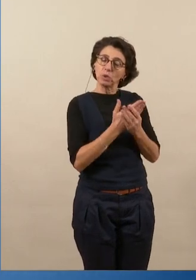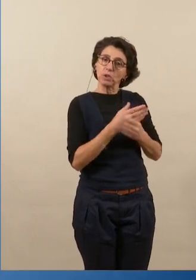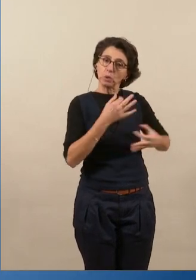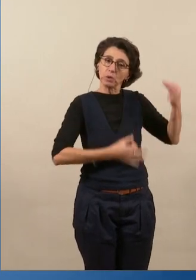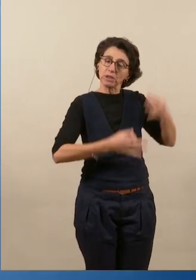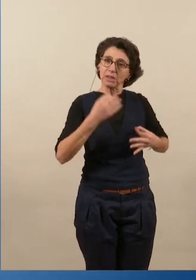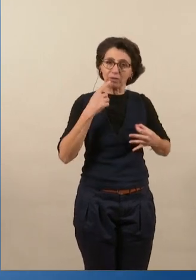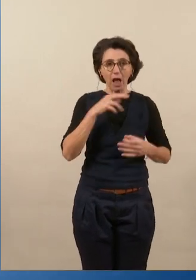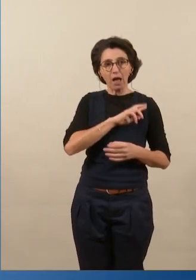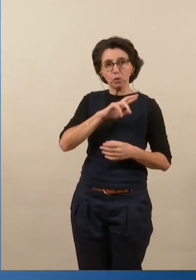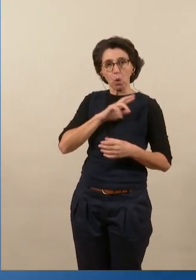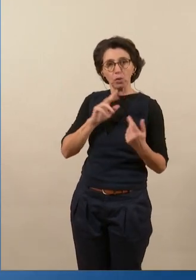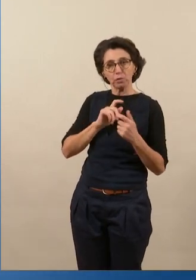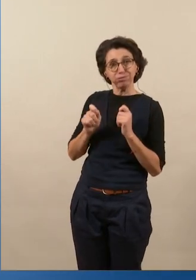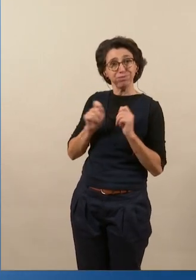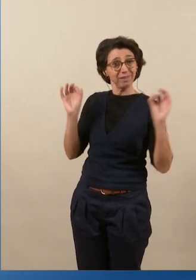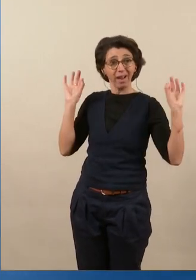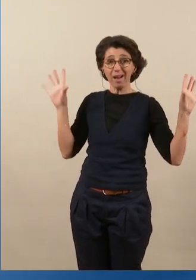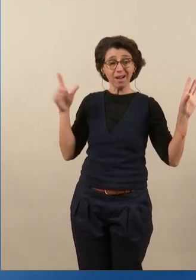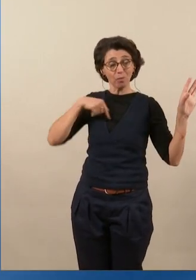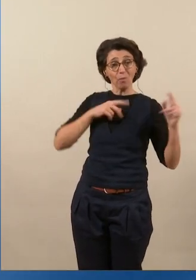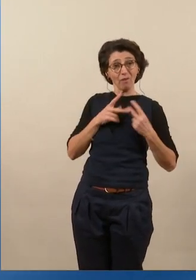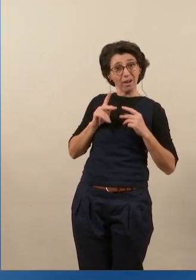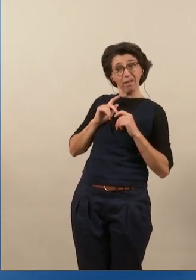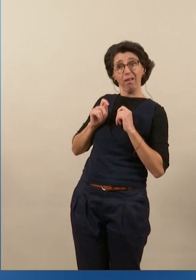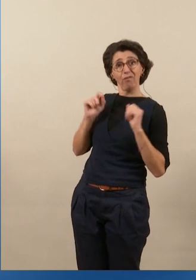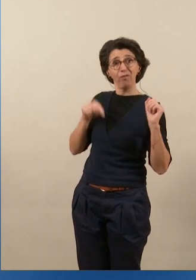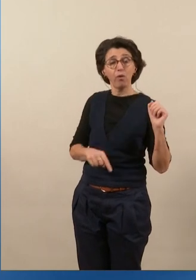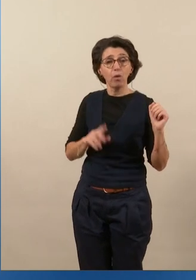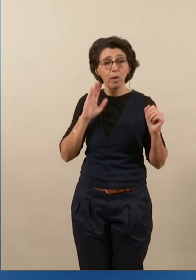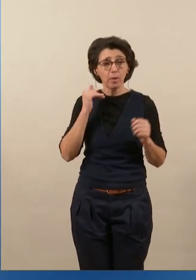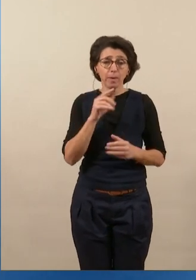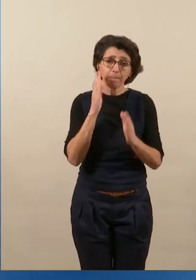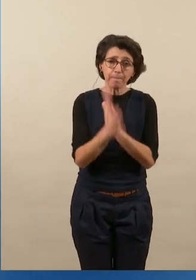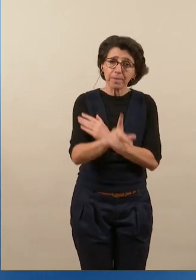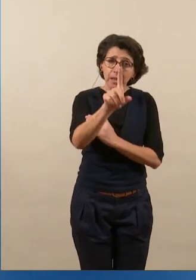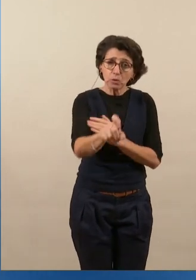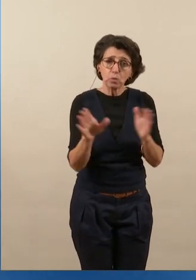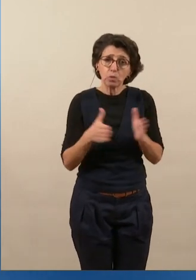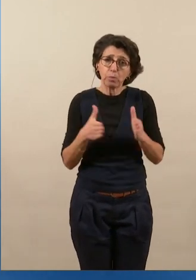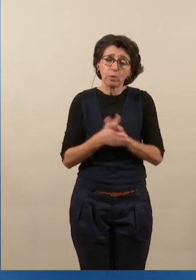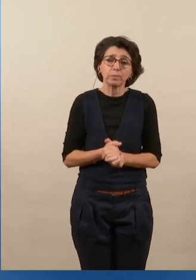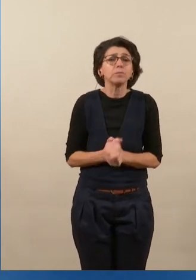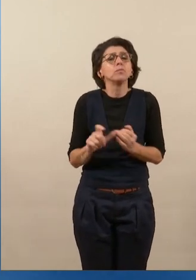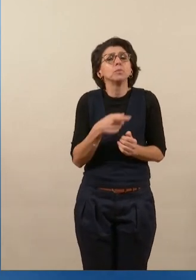là-dessus mais je sais bien que toutes ces choses on pourrait éviter d'en parler sauf que pour le compte quand vous nous